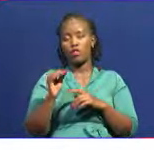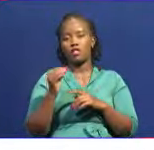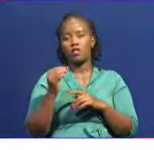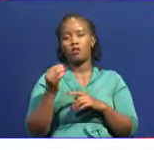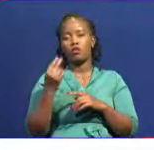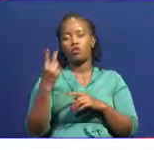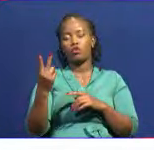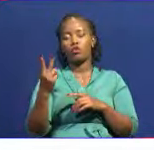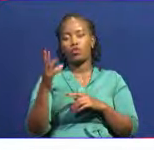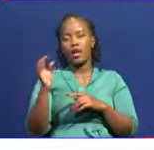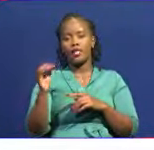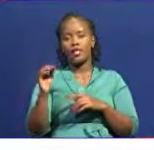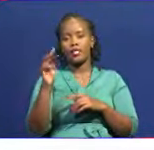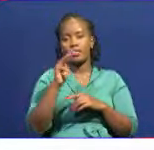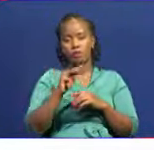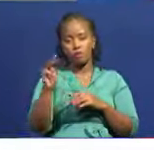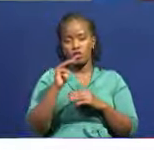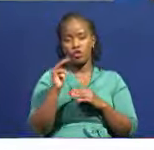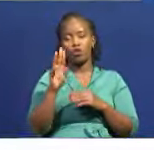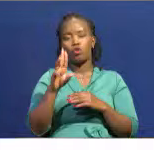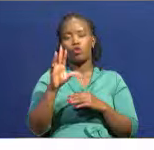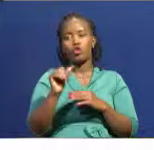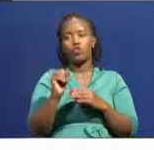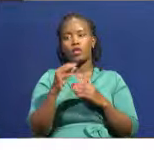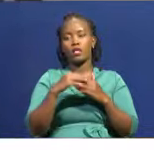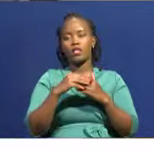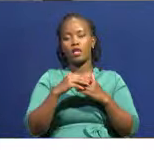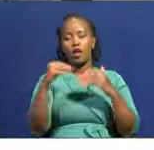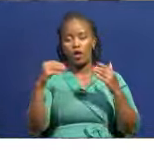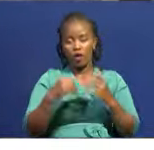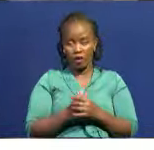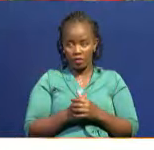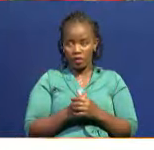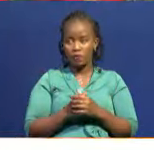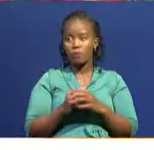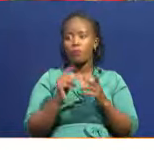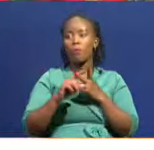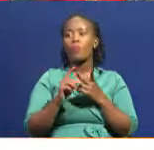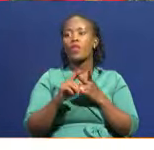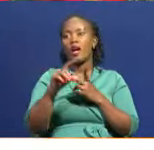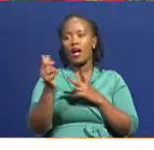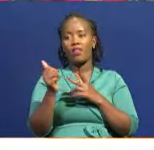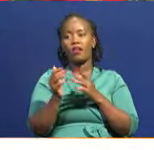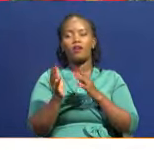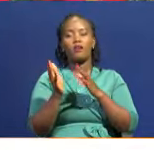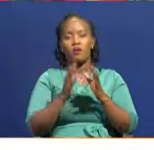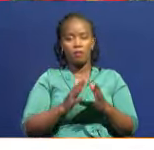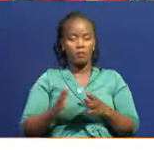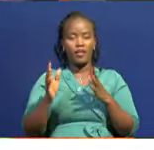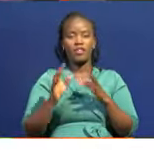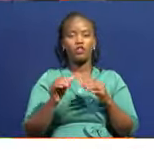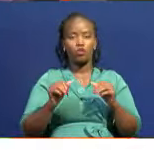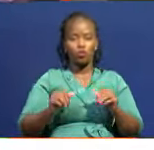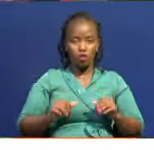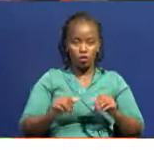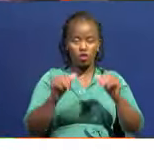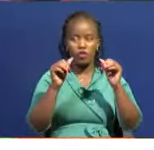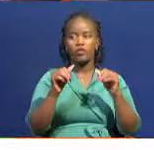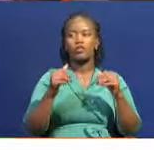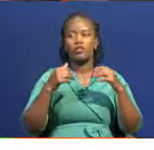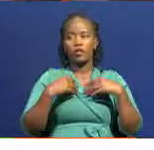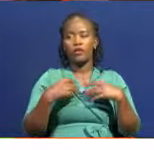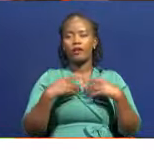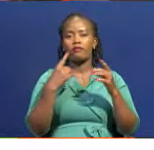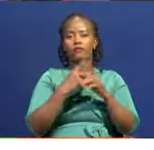$200 million in Suswa. Kwingineko, mipango inaendelea kuunganisha hazina zote za kitaifa